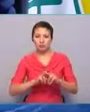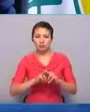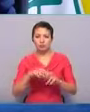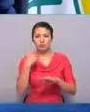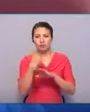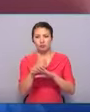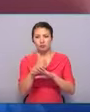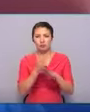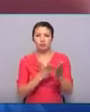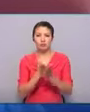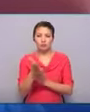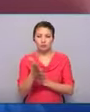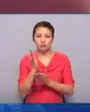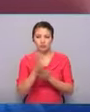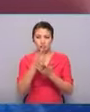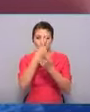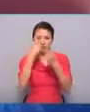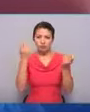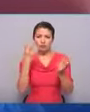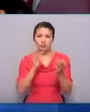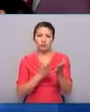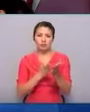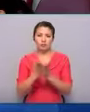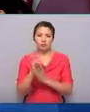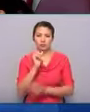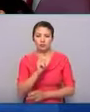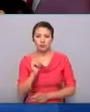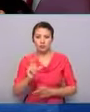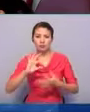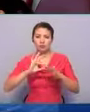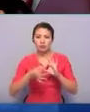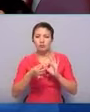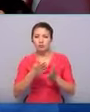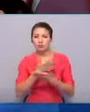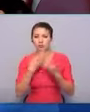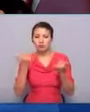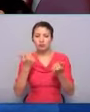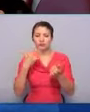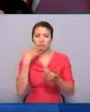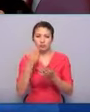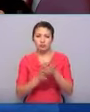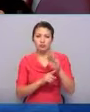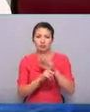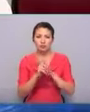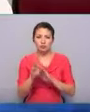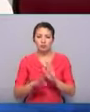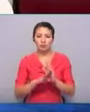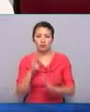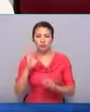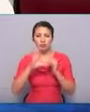басшы қабылдайды деген хабарландыру. Бірақ сол қабылдаулардан шығып жатқан қорытынды шамалы. Барлығы да басында жақсы басталып,